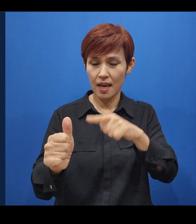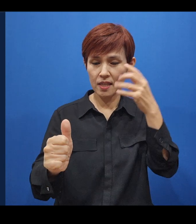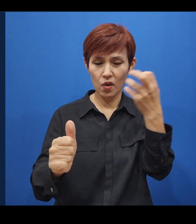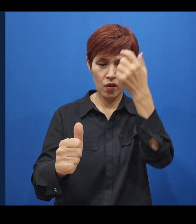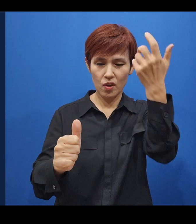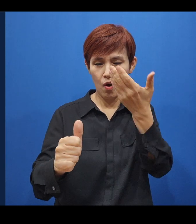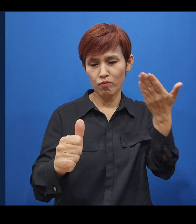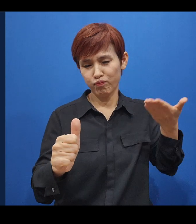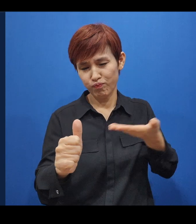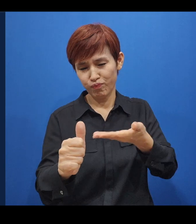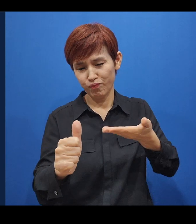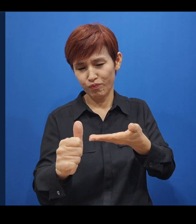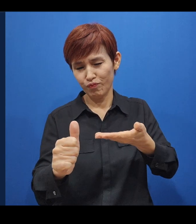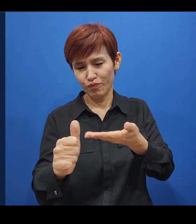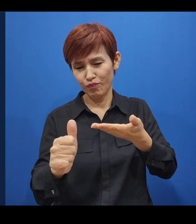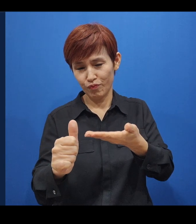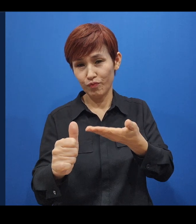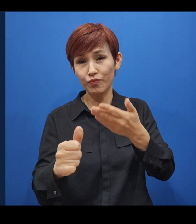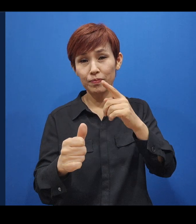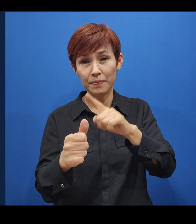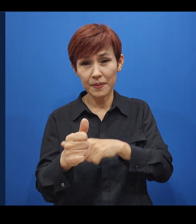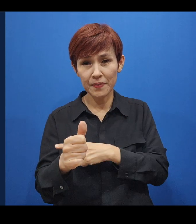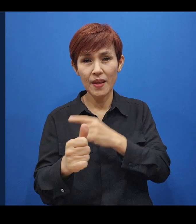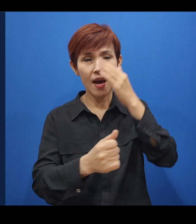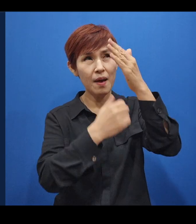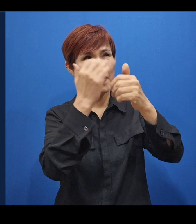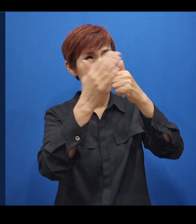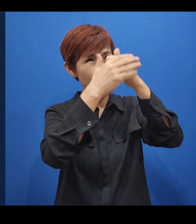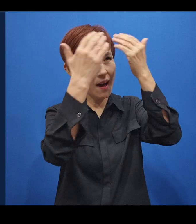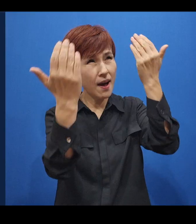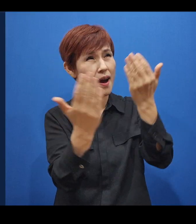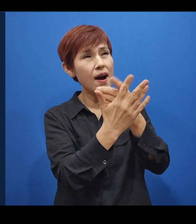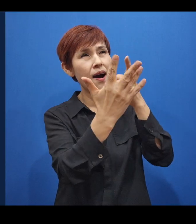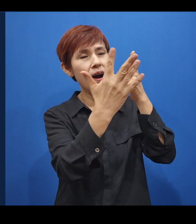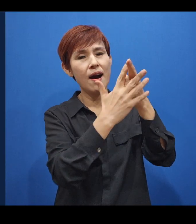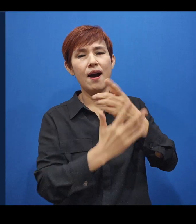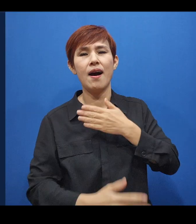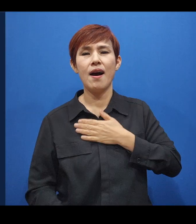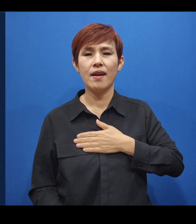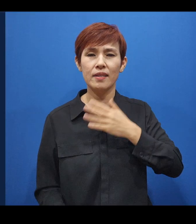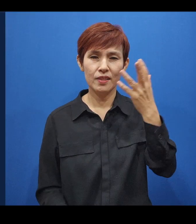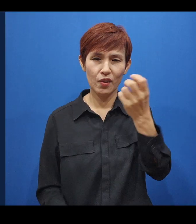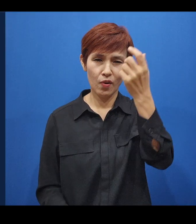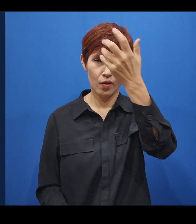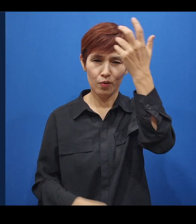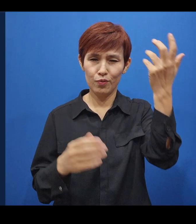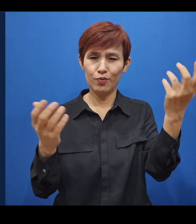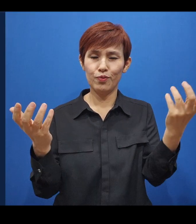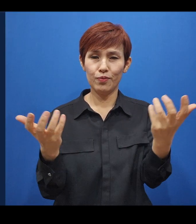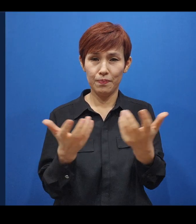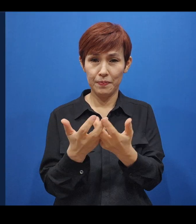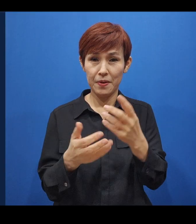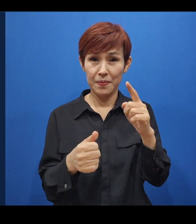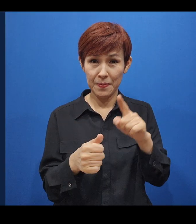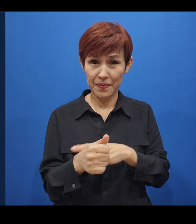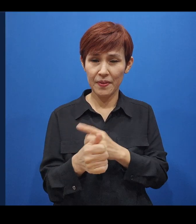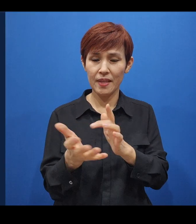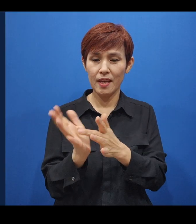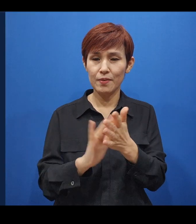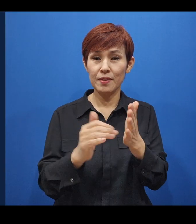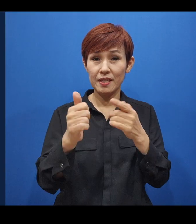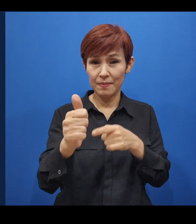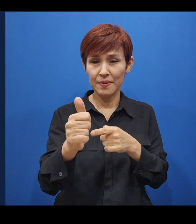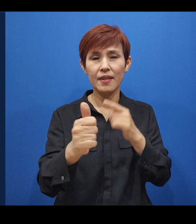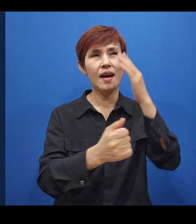한량없이 부어주니까 하나님의 깊은 것까지도 다 통달해 버리시는 성령이 충만하니까 예수님은